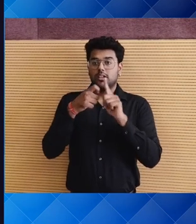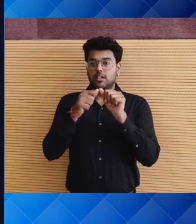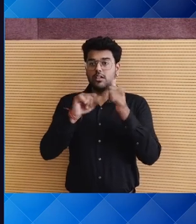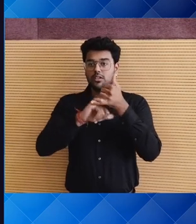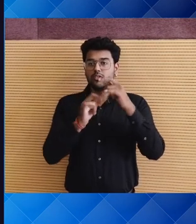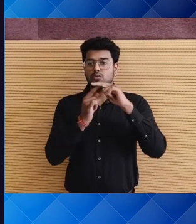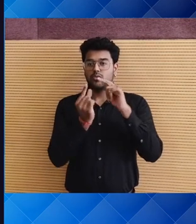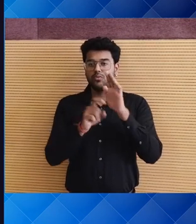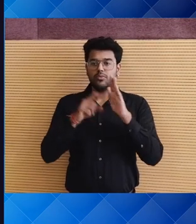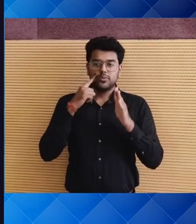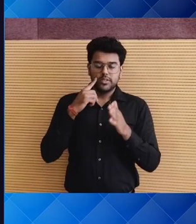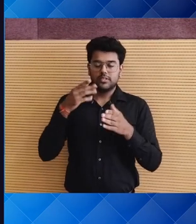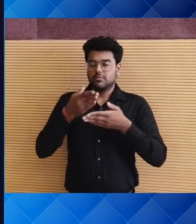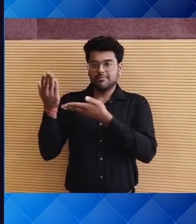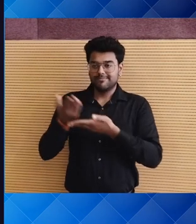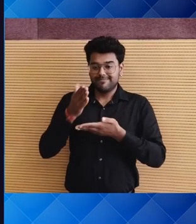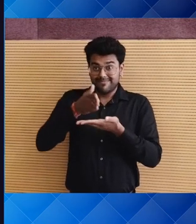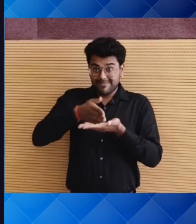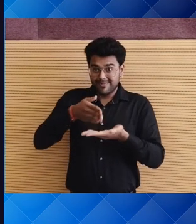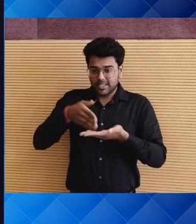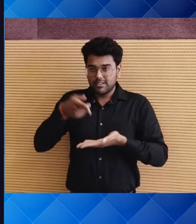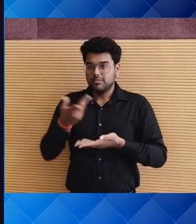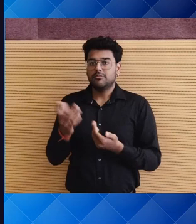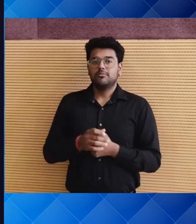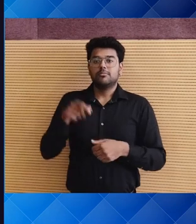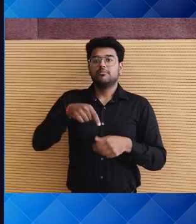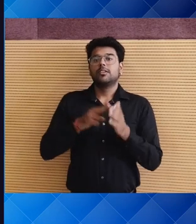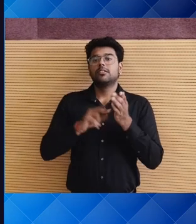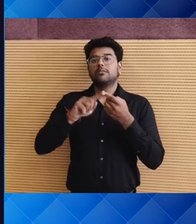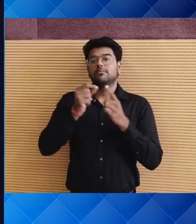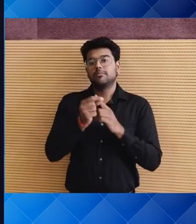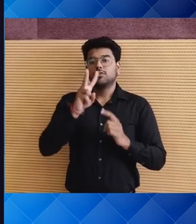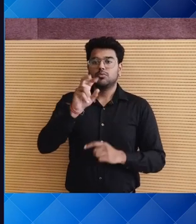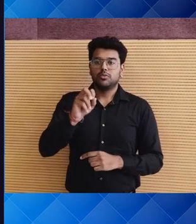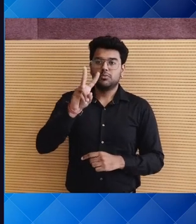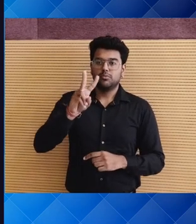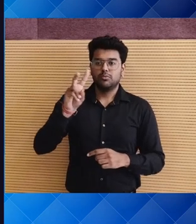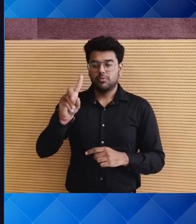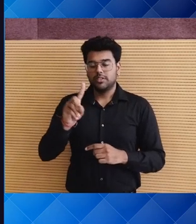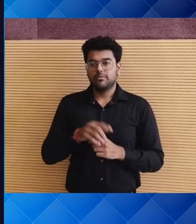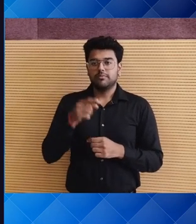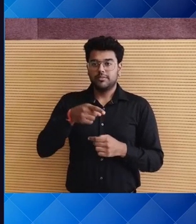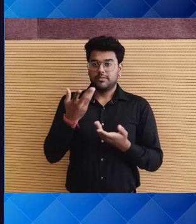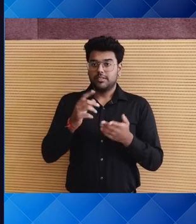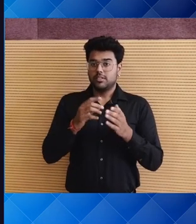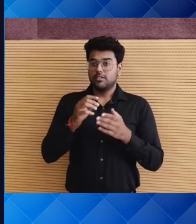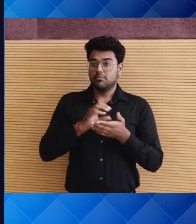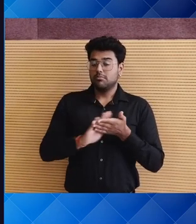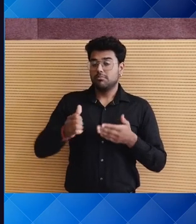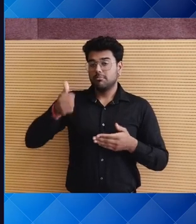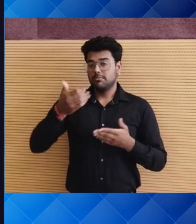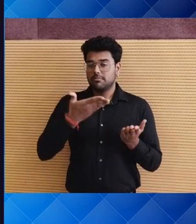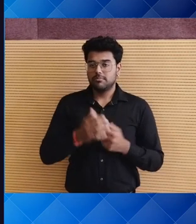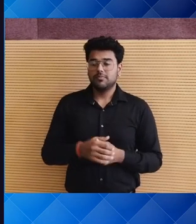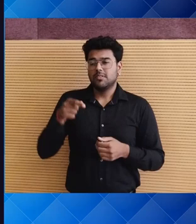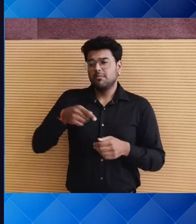जी का. NCF स्टीयरिंग कमेटी के चेयरपर्सन और राष्ट्रीय शिक्षा नीति 2020 की ड्राफ्टिंग कमेटी के चेयरपर्सन भी आप रहे हैं. आज किन्हीं कारणों से वो